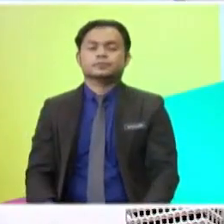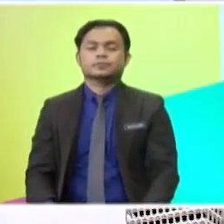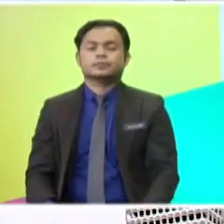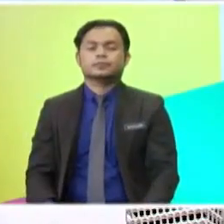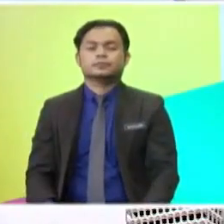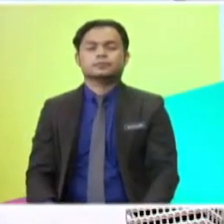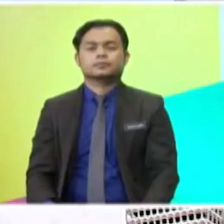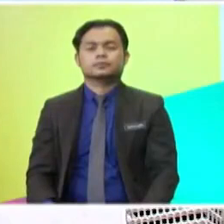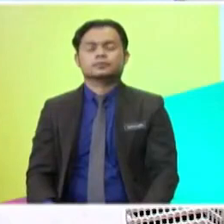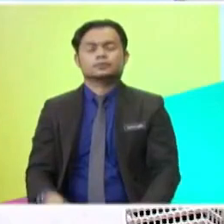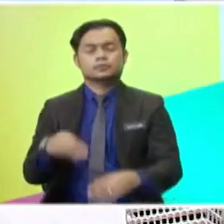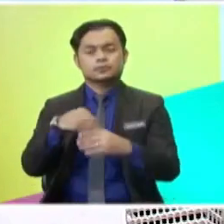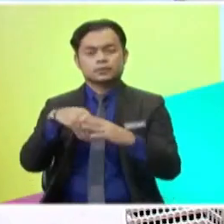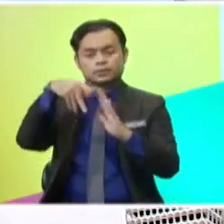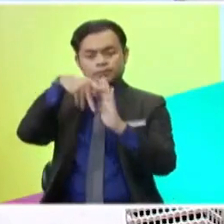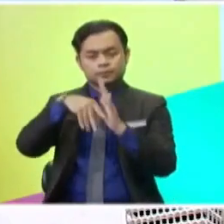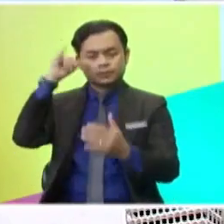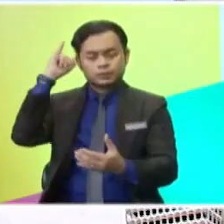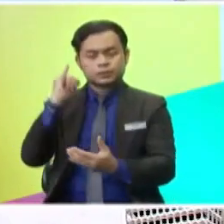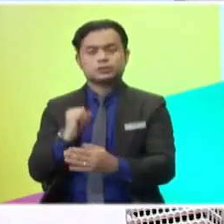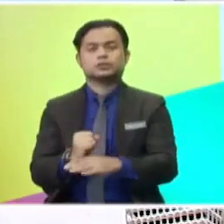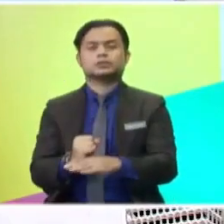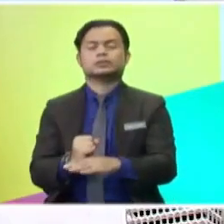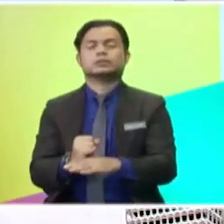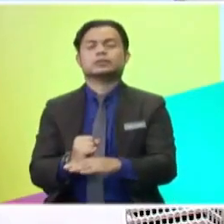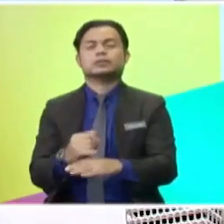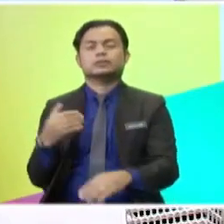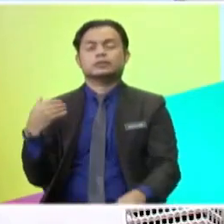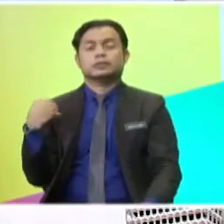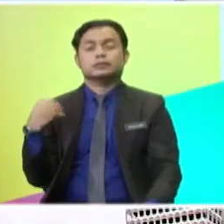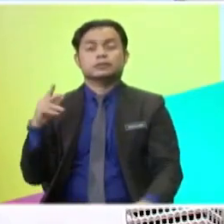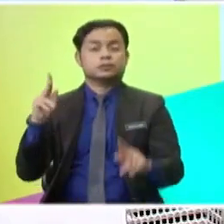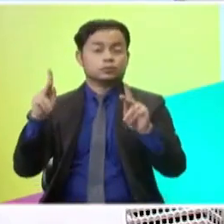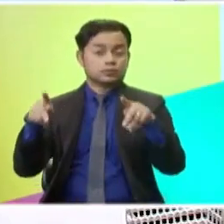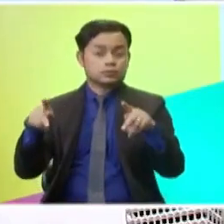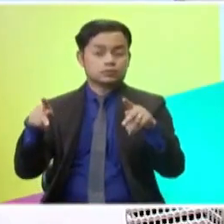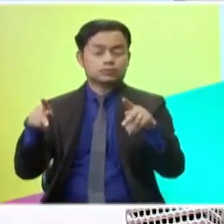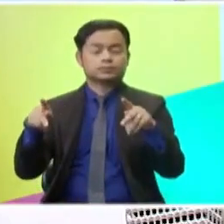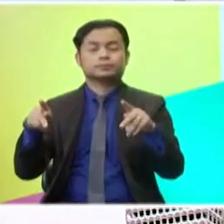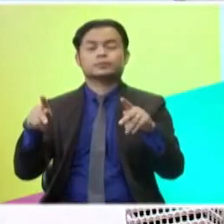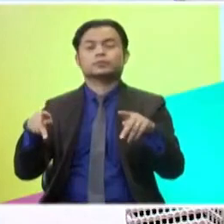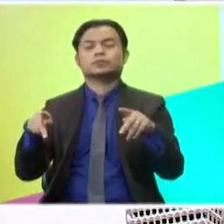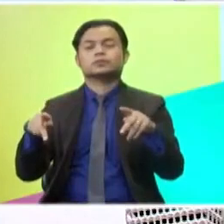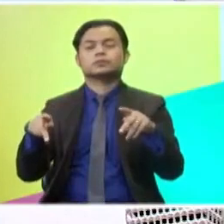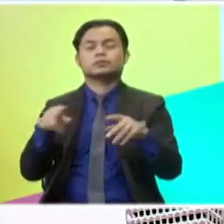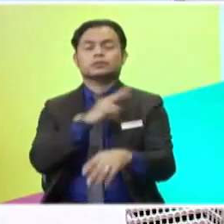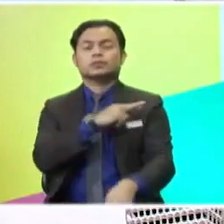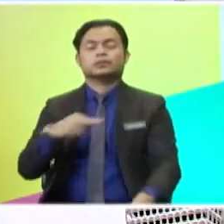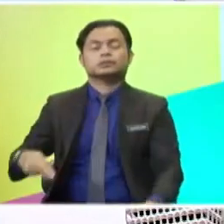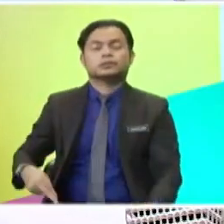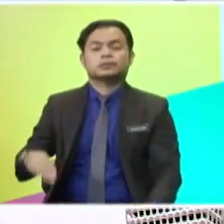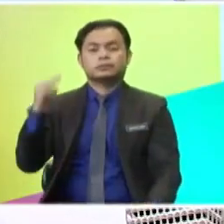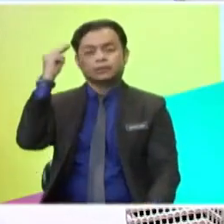perjanjian Persekutuan Tanah Melayu 1948, kuasa Raja Melayu itu telah dipulihkan. Di sinilah bermulanya sistem